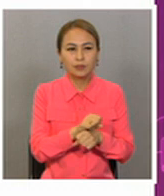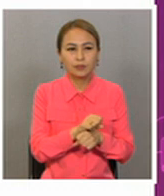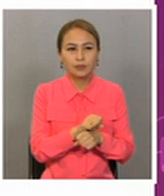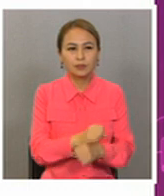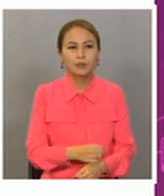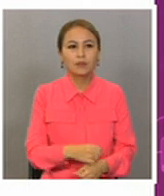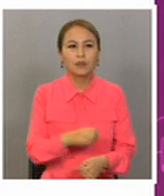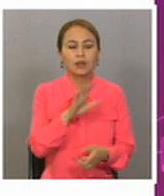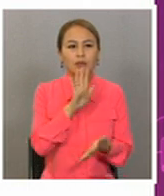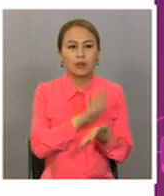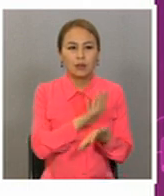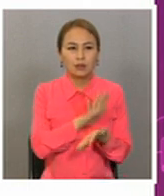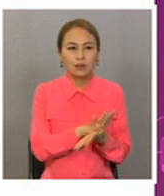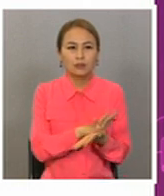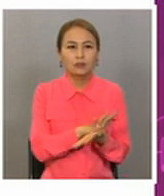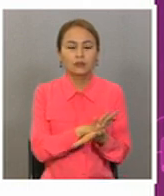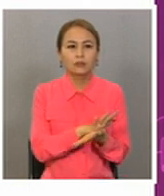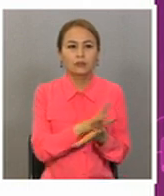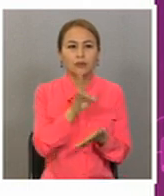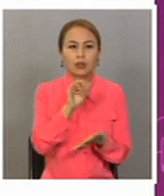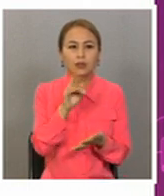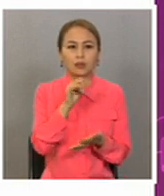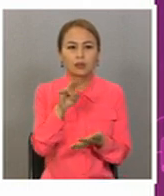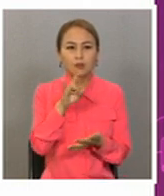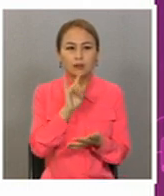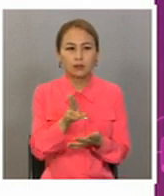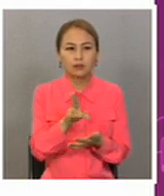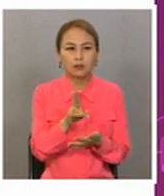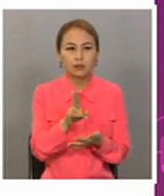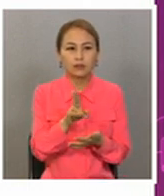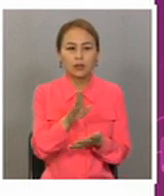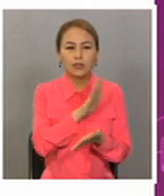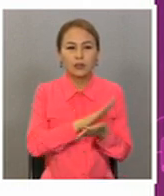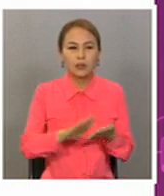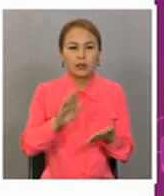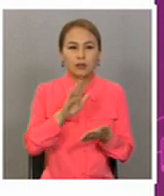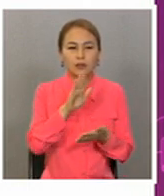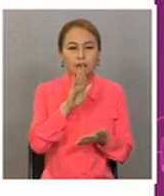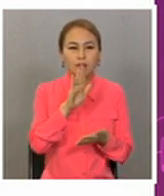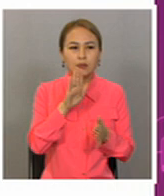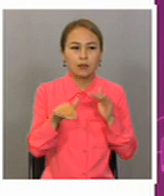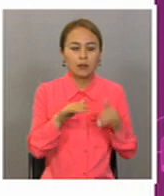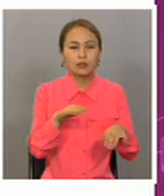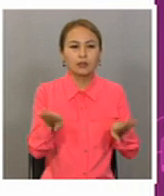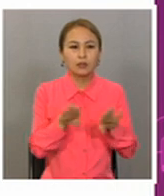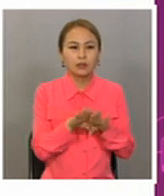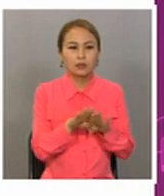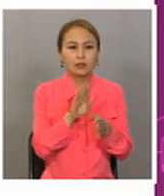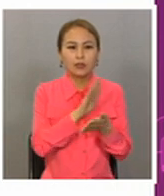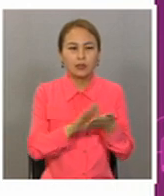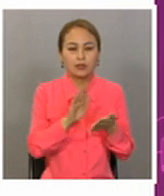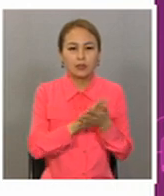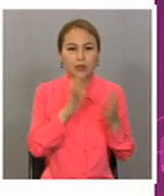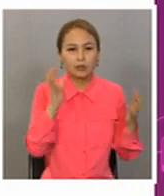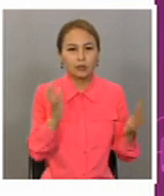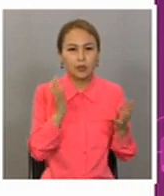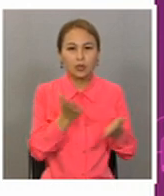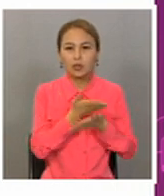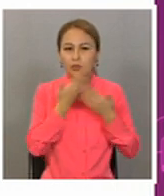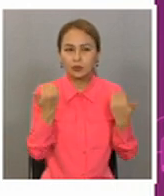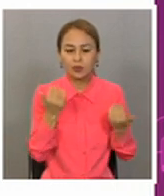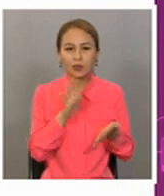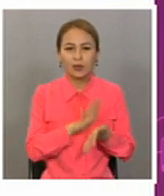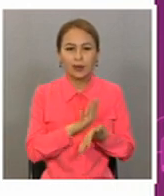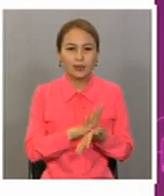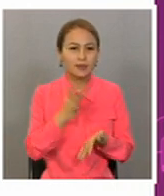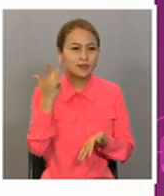тоқталайық. Салақтық, надандық. Салақтық, яғни тазалық